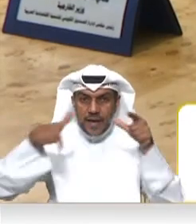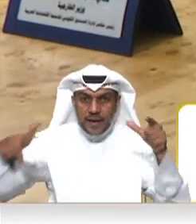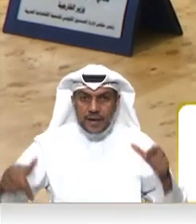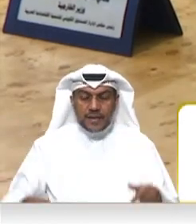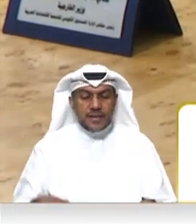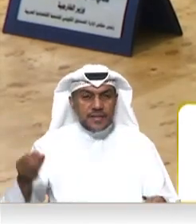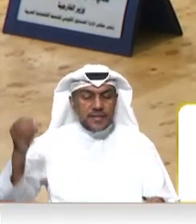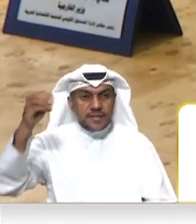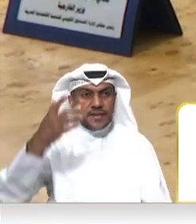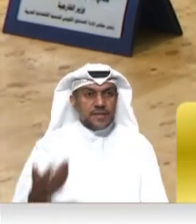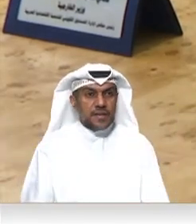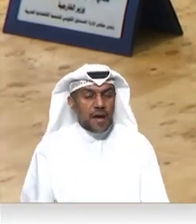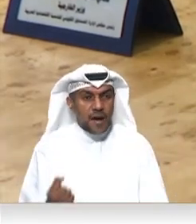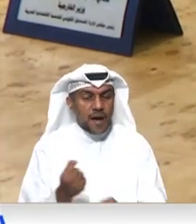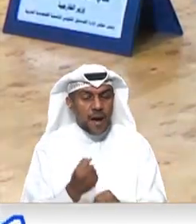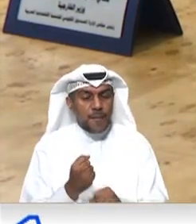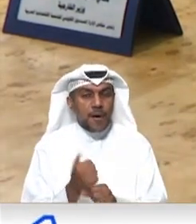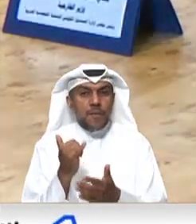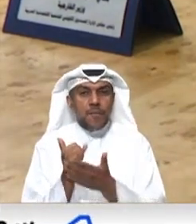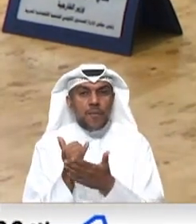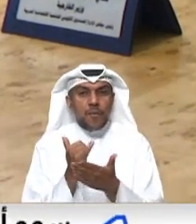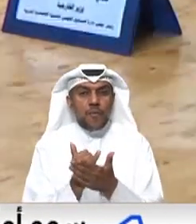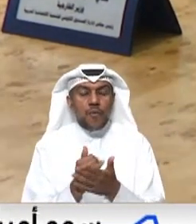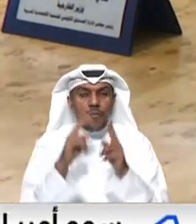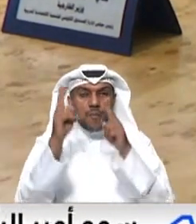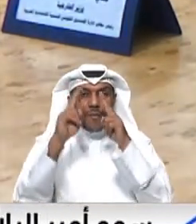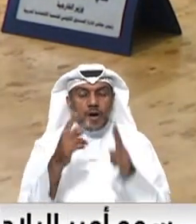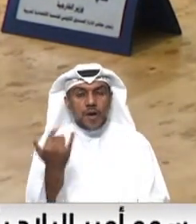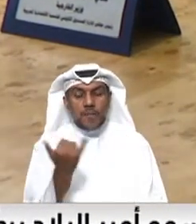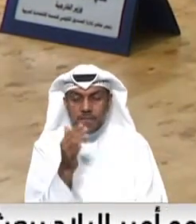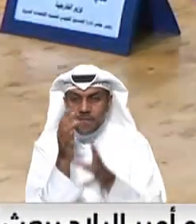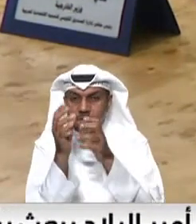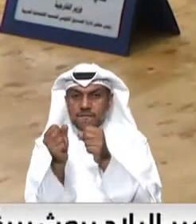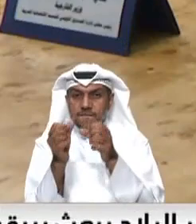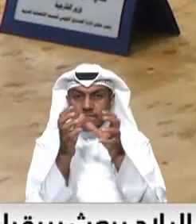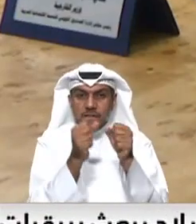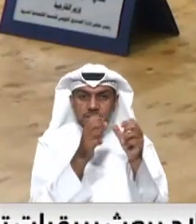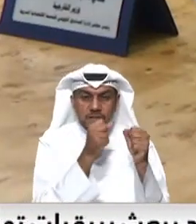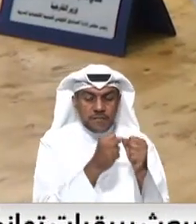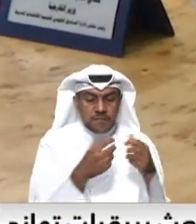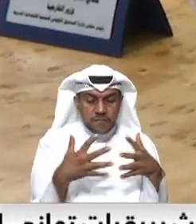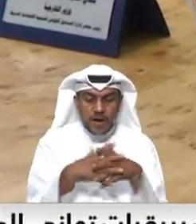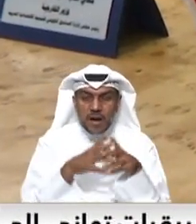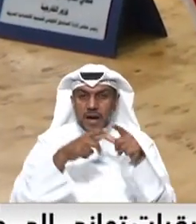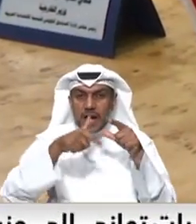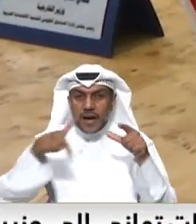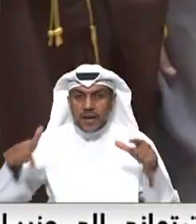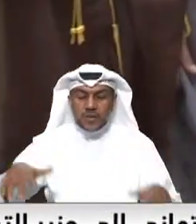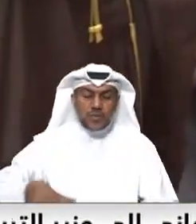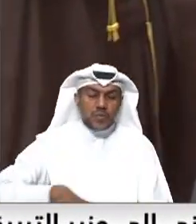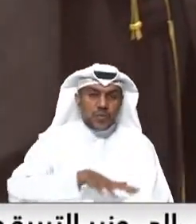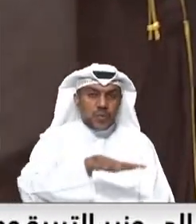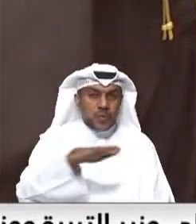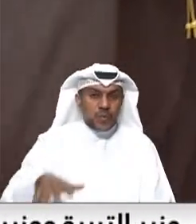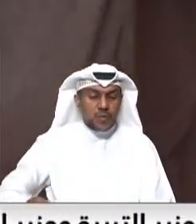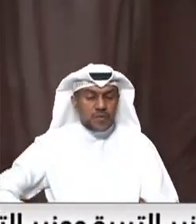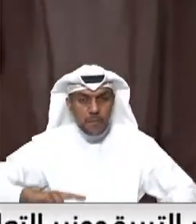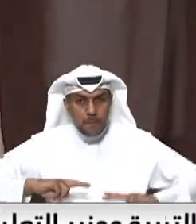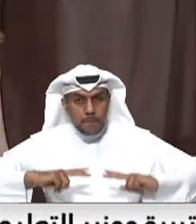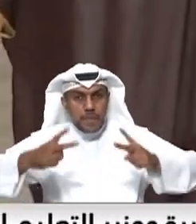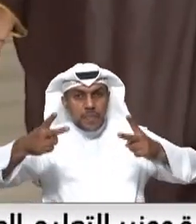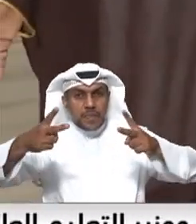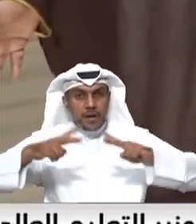وزيادة اعتماديتها لضمان استدامة الطاقة الكهربائية وتلبية جزء من الطلب عليها عن طريق تبادل وتجارة